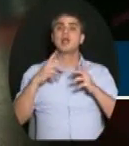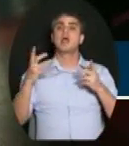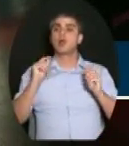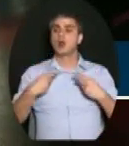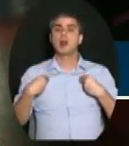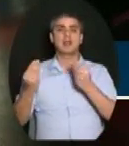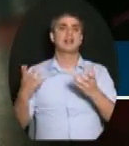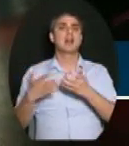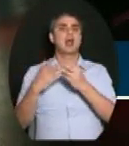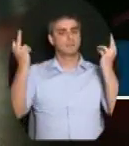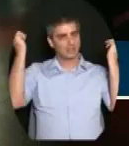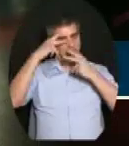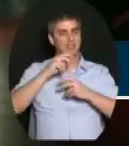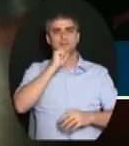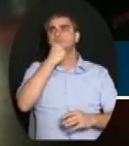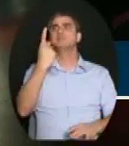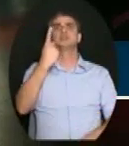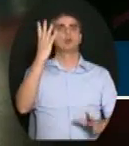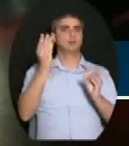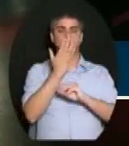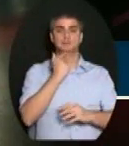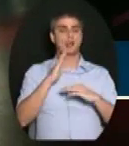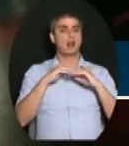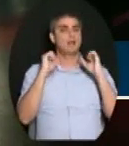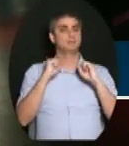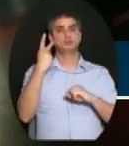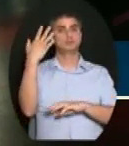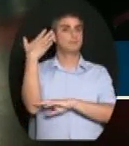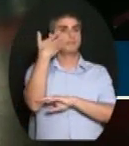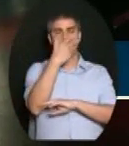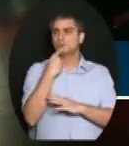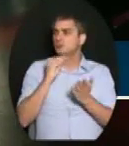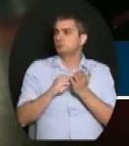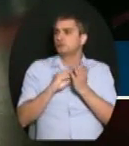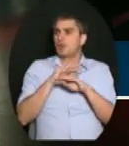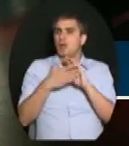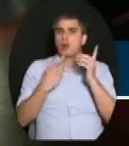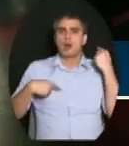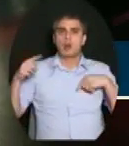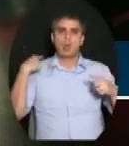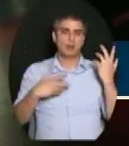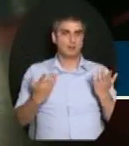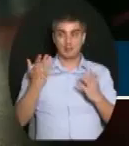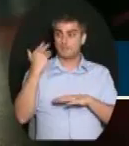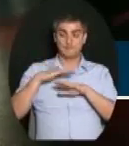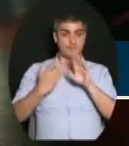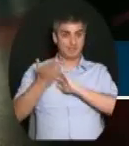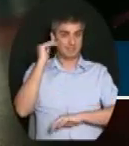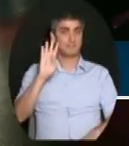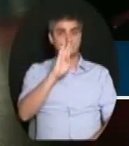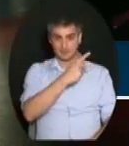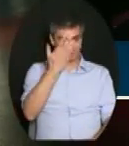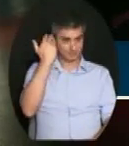לעמו הסכם היסטורי עם ישראל על בסיס שתי מדינות. אז לשמה כל התעלולים? הרי בקדנציה הקודמת של